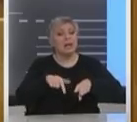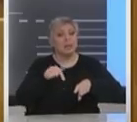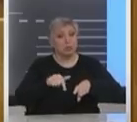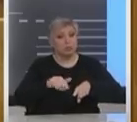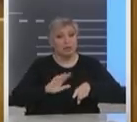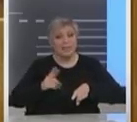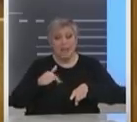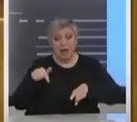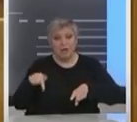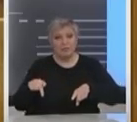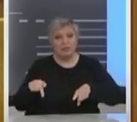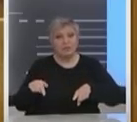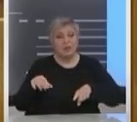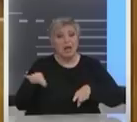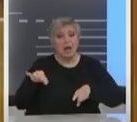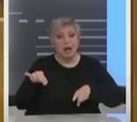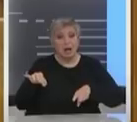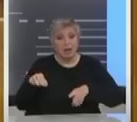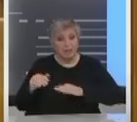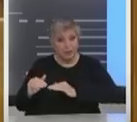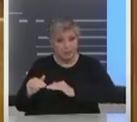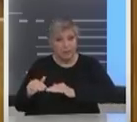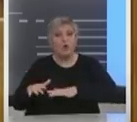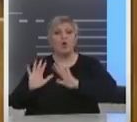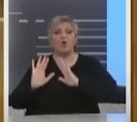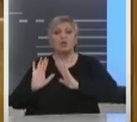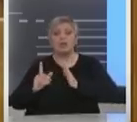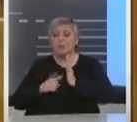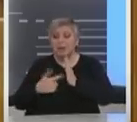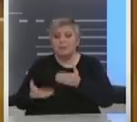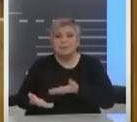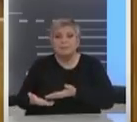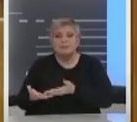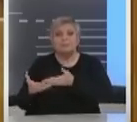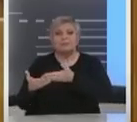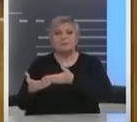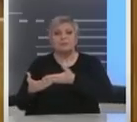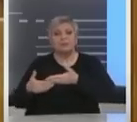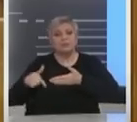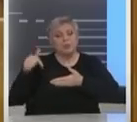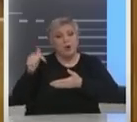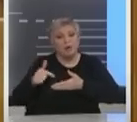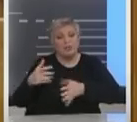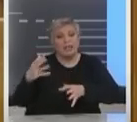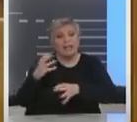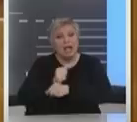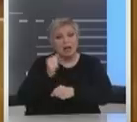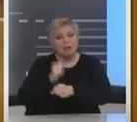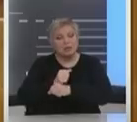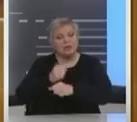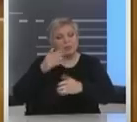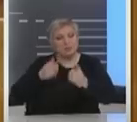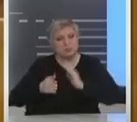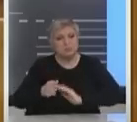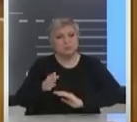σήμερα είναι αδύναμοι, να μην είναι αδύναμοι και αύριο. Να ενισχυθούν ώστε να φύγουν από αυτό το επίπεδο της φτώχειας που δημιουργείται προκειμένου